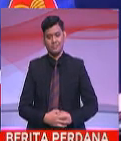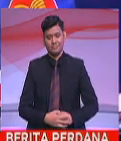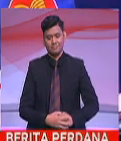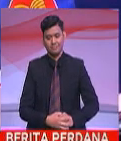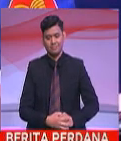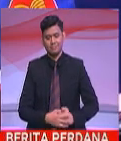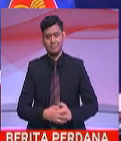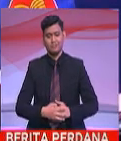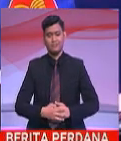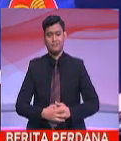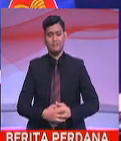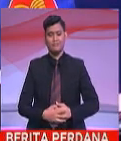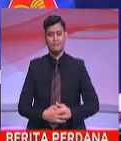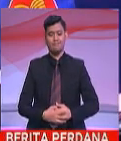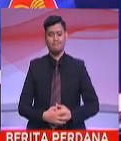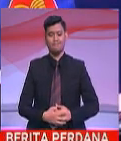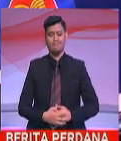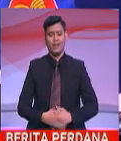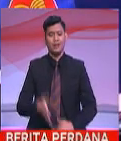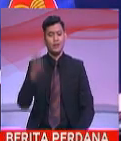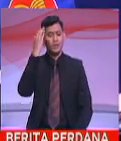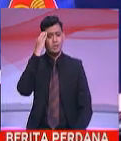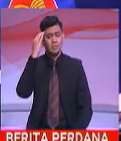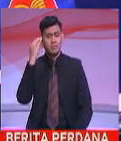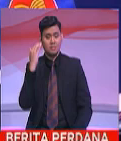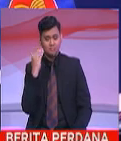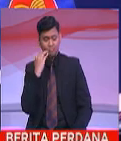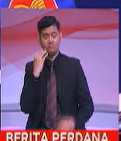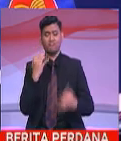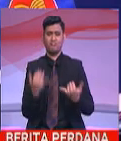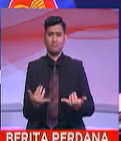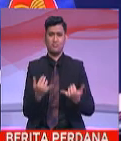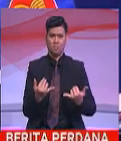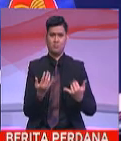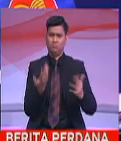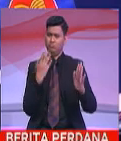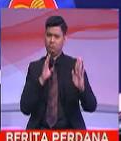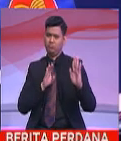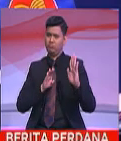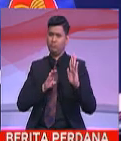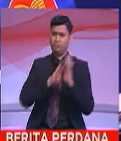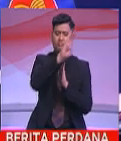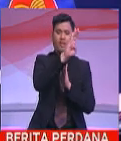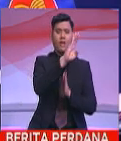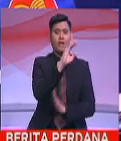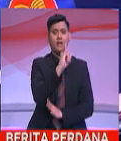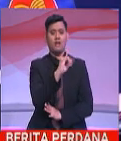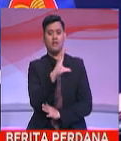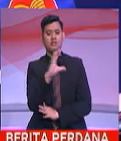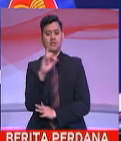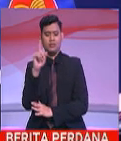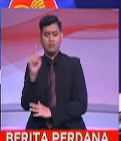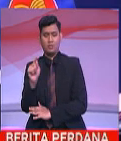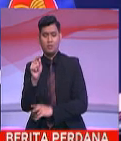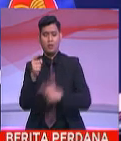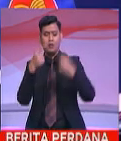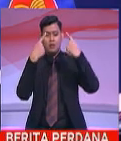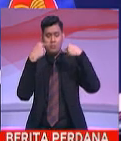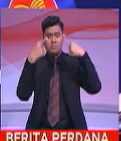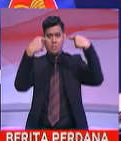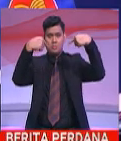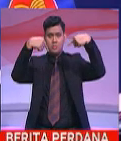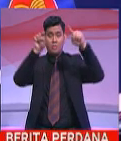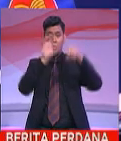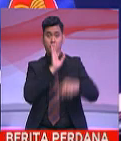ROK is highly regarded as a world leader in the provisions of information and communication technology